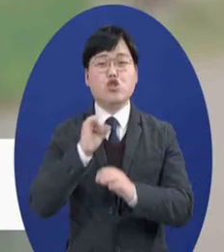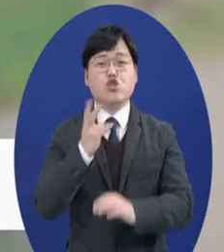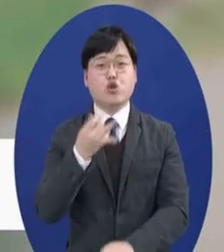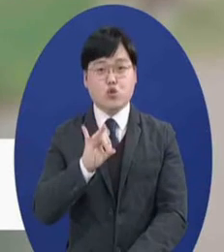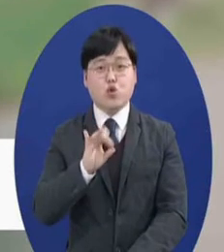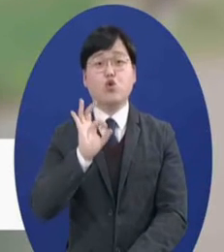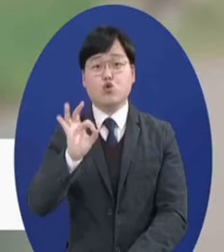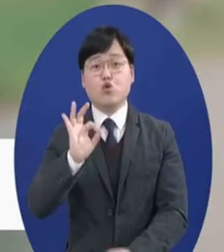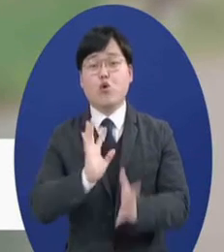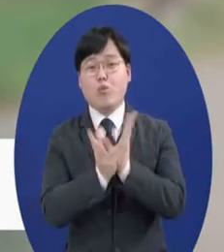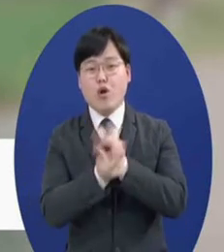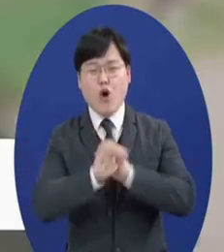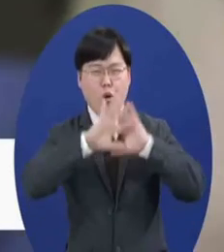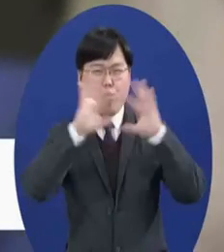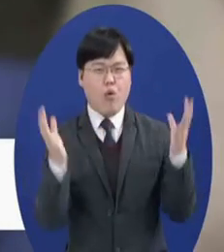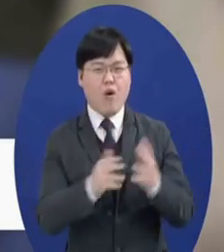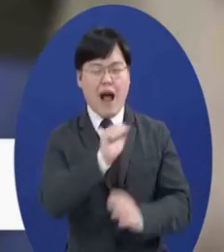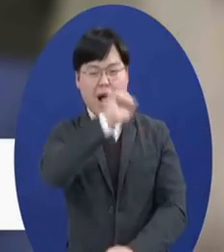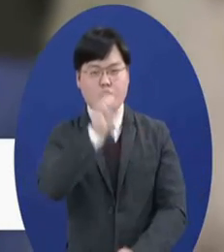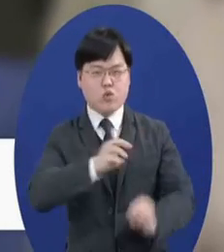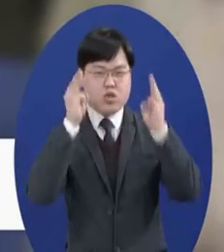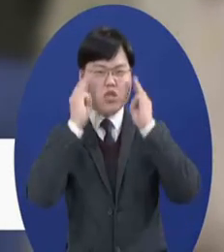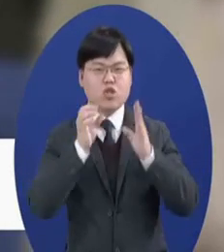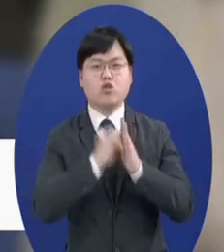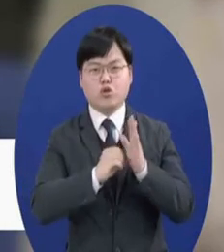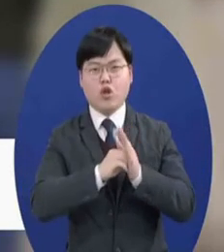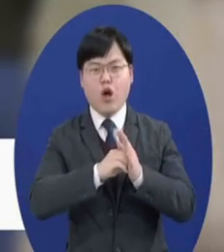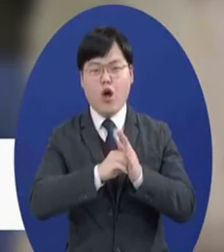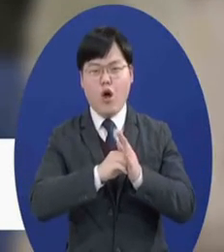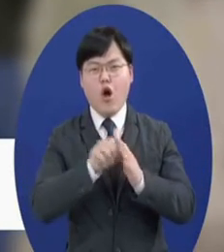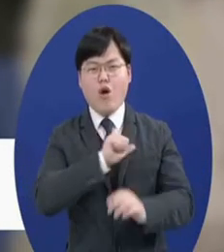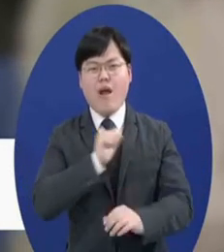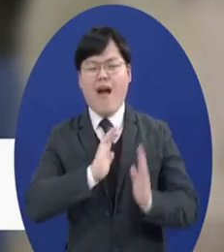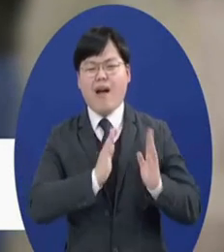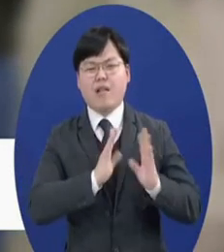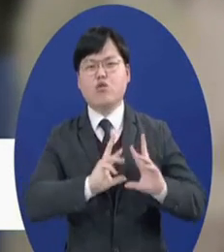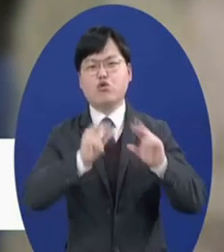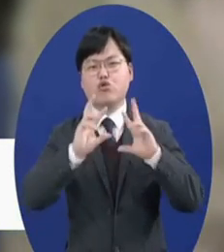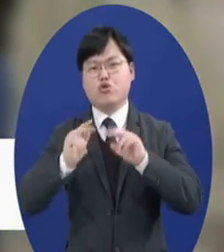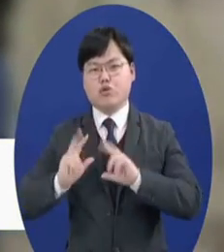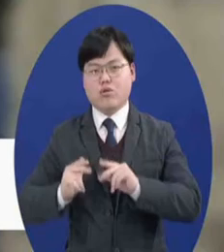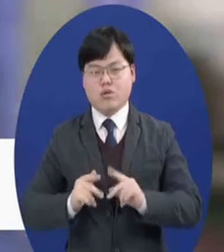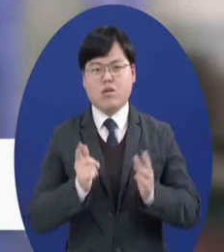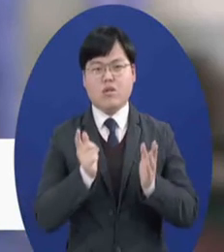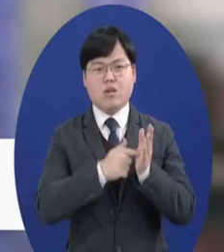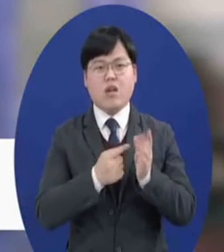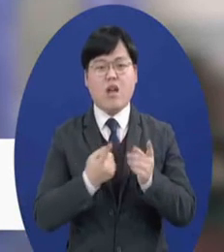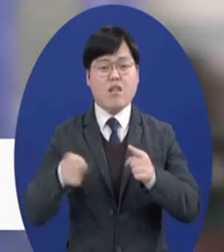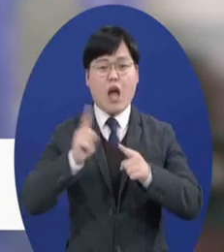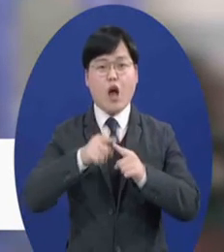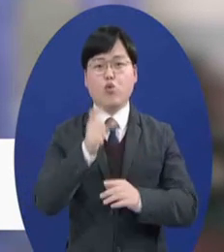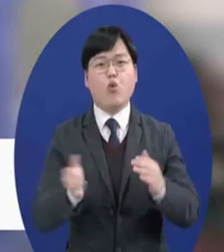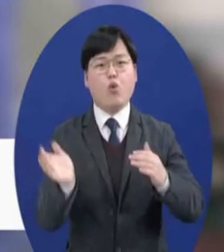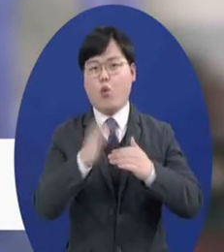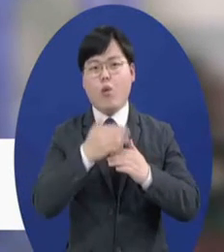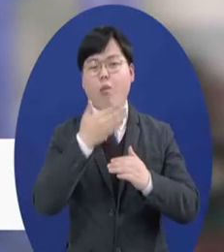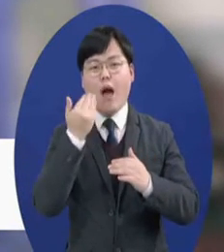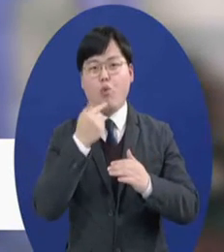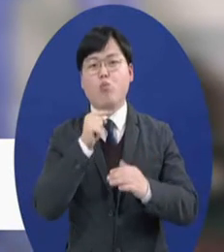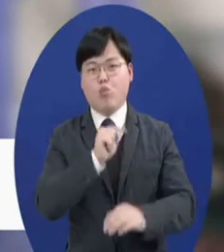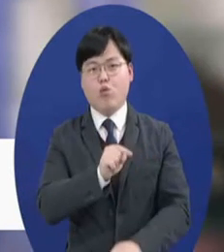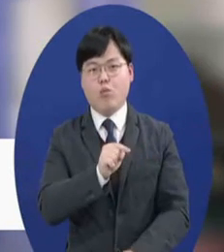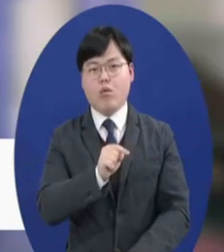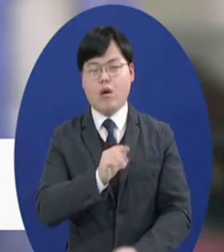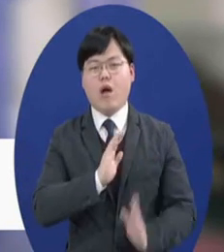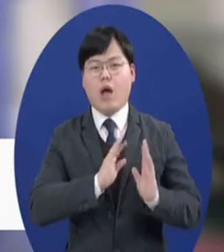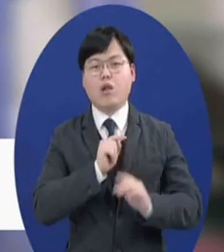ёс зүй мөн ч гэсэн бүхлээр нь асуудал хандаж дунд болон доод шатандаа хандлагын асуудлыг өөрчилснөөр дахин эрдэнэт хүний амнаас хохирохгүй гэсэн байр